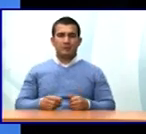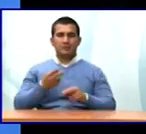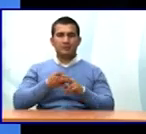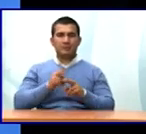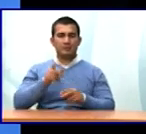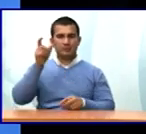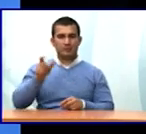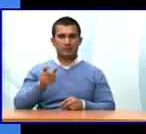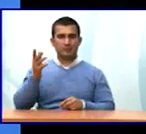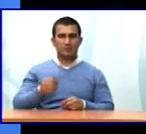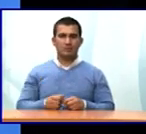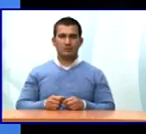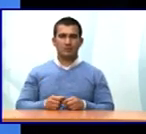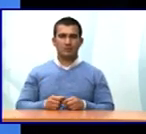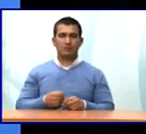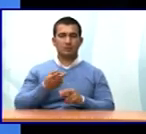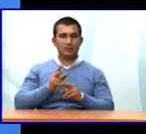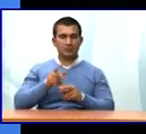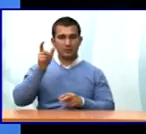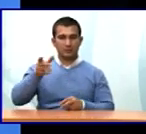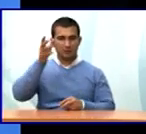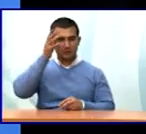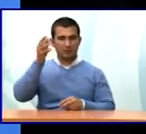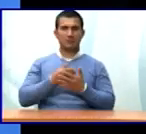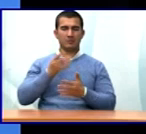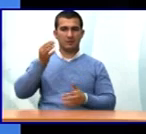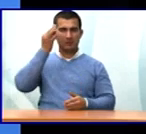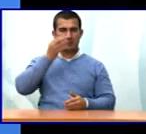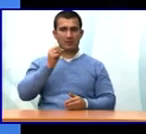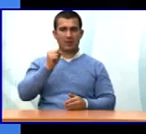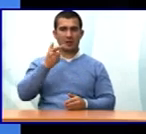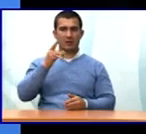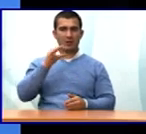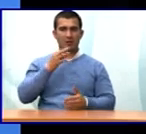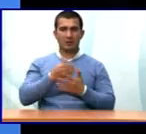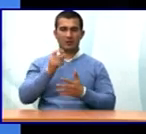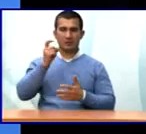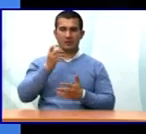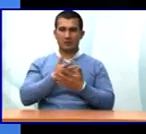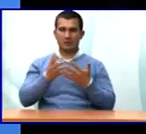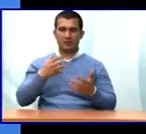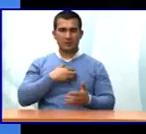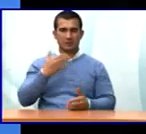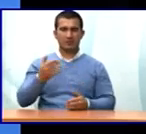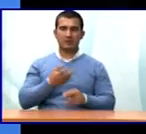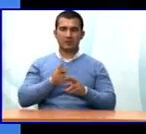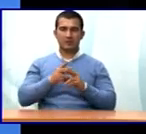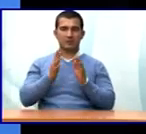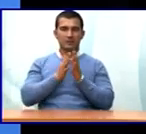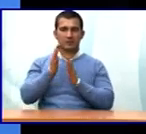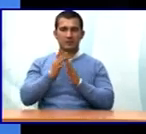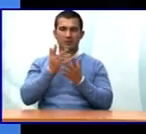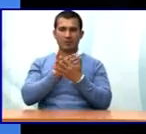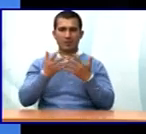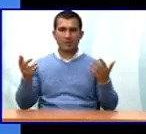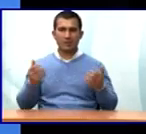Justus von Liebig. Demak, bu olim nemis olimi, agrokimyo faniga asos solgan, o'simliklarning